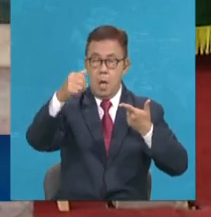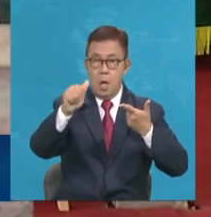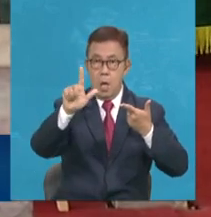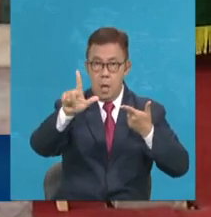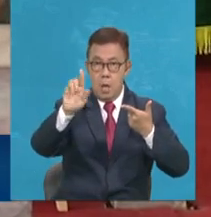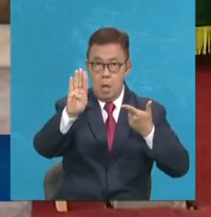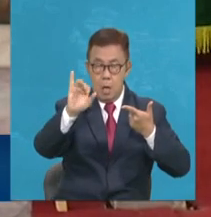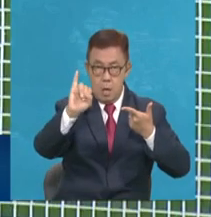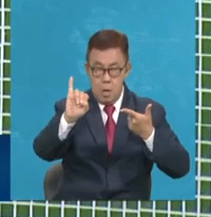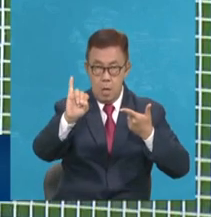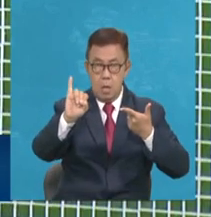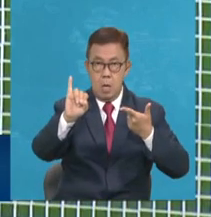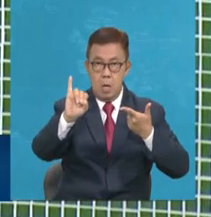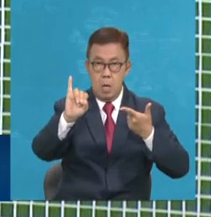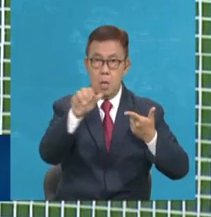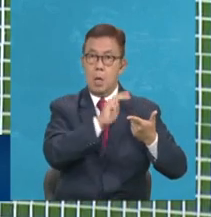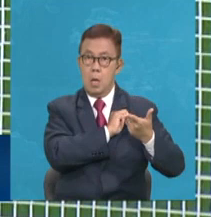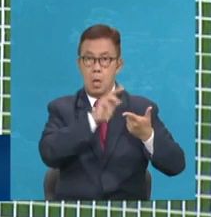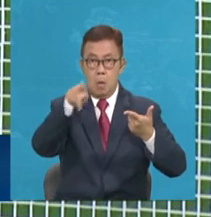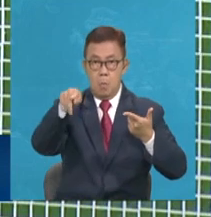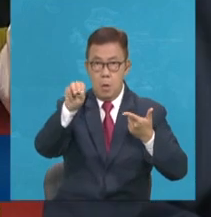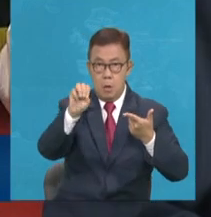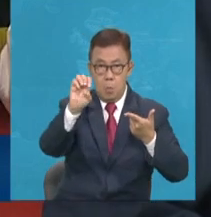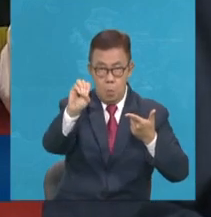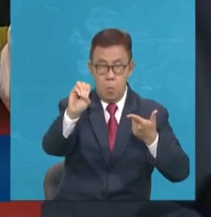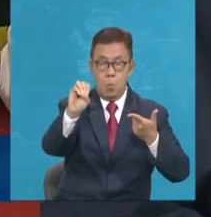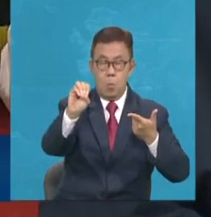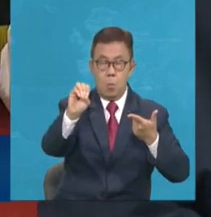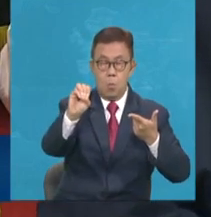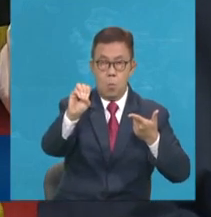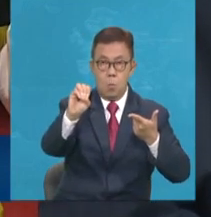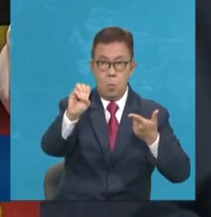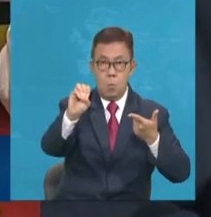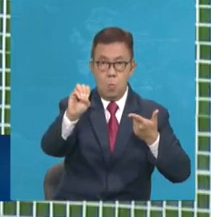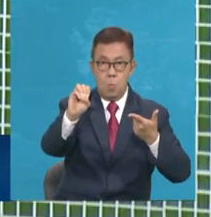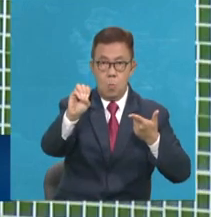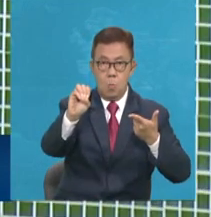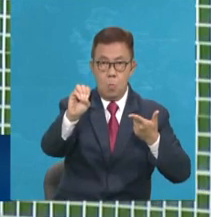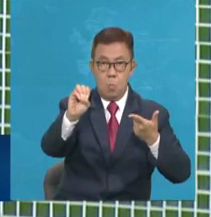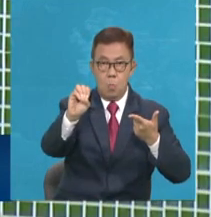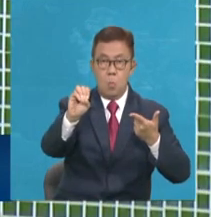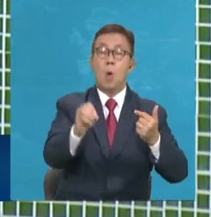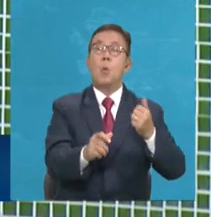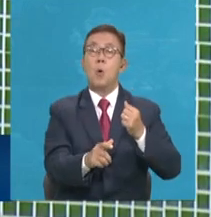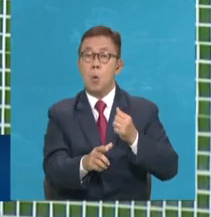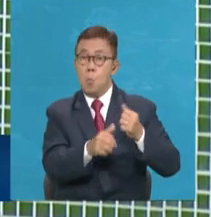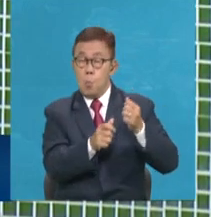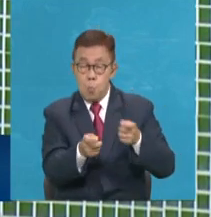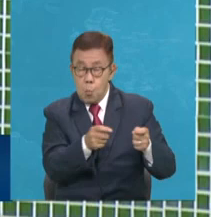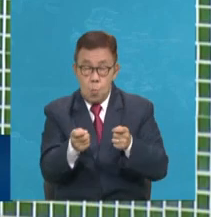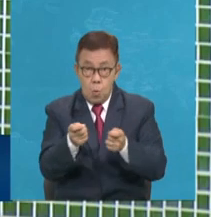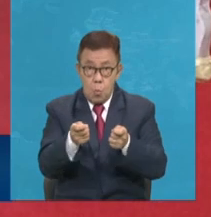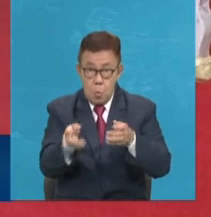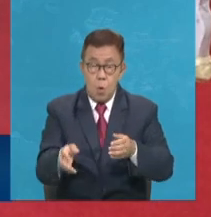Muhammad Yusuf menteri di jabatan Perdana Menteri selaku pengurus lembaga pengarang Yayasan dan yang